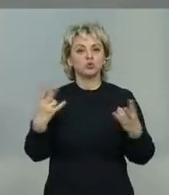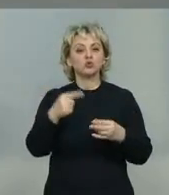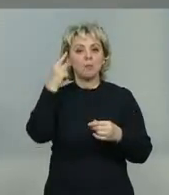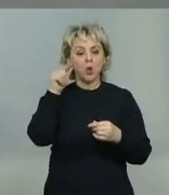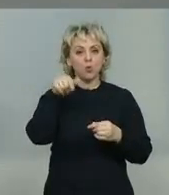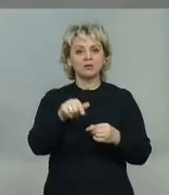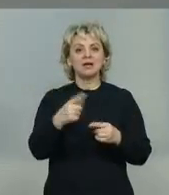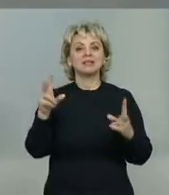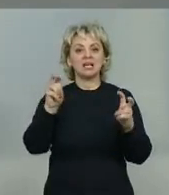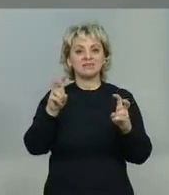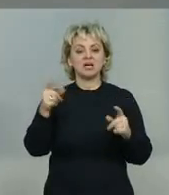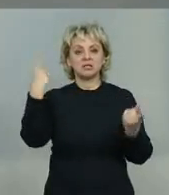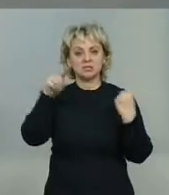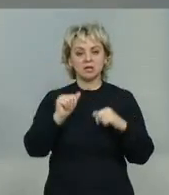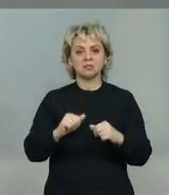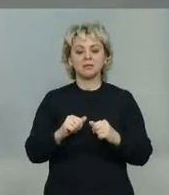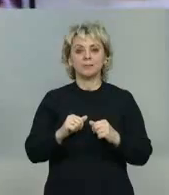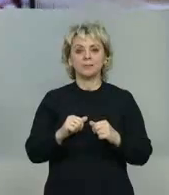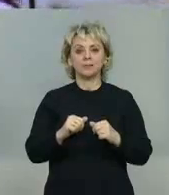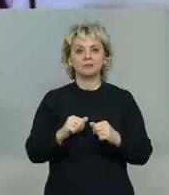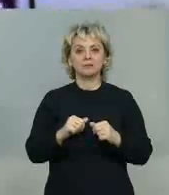было угадать название сказок.